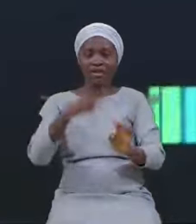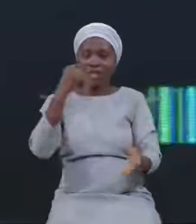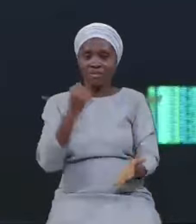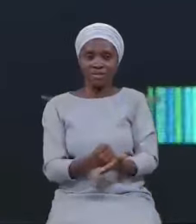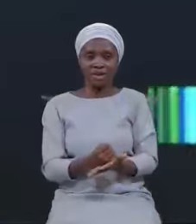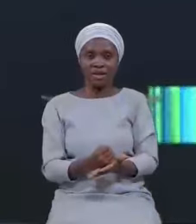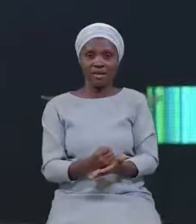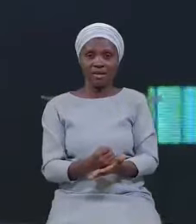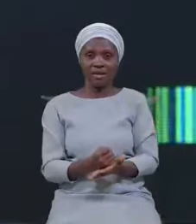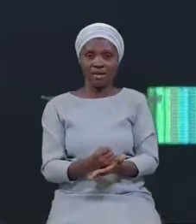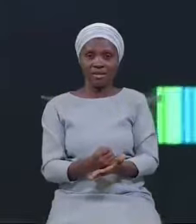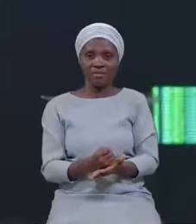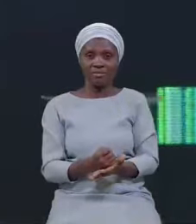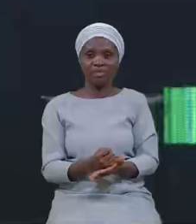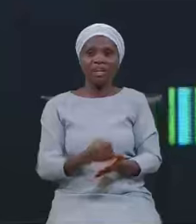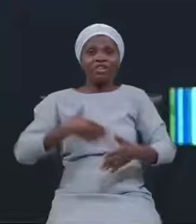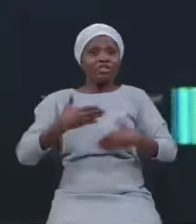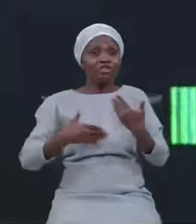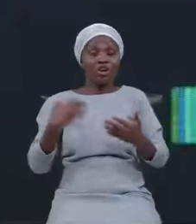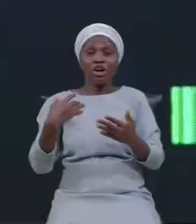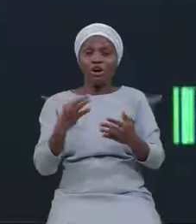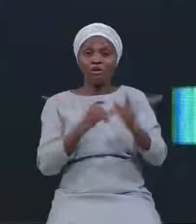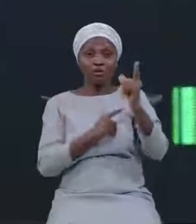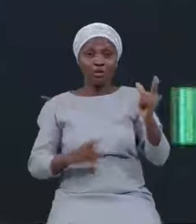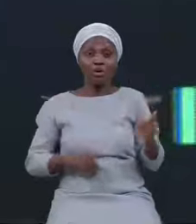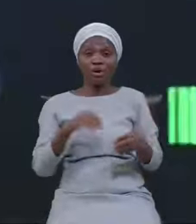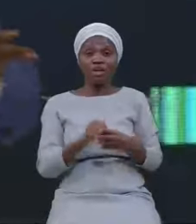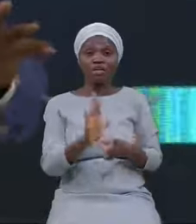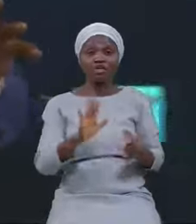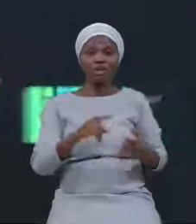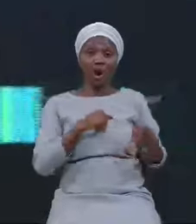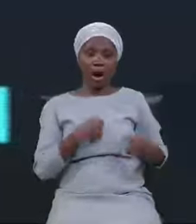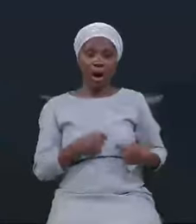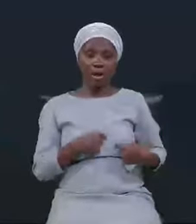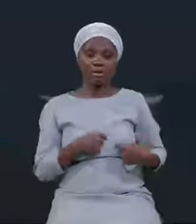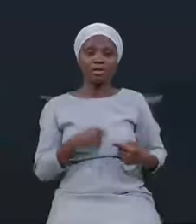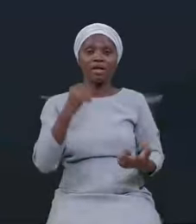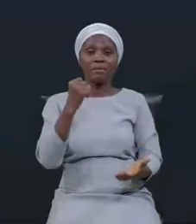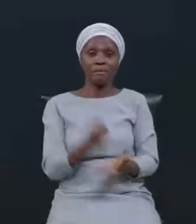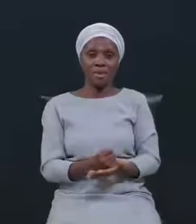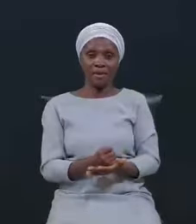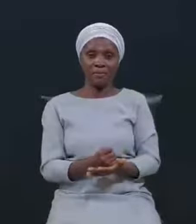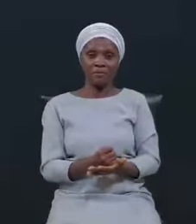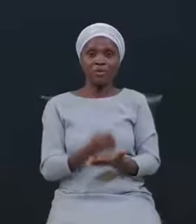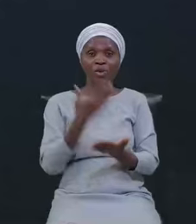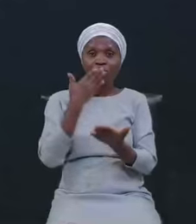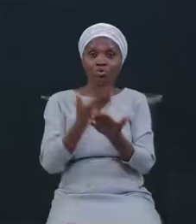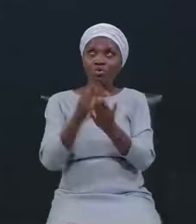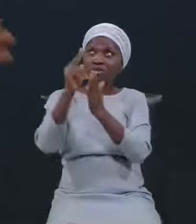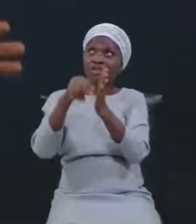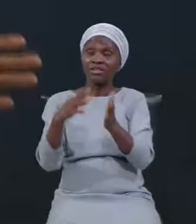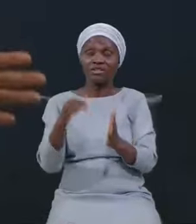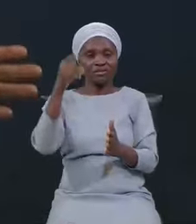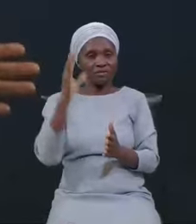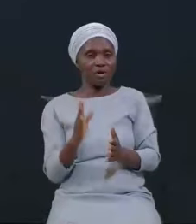du Seigneur dans ton cœur. Amen. Et la bonté de Dieu venant avec ce